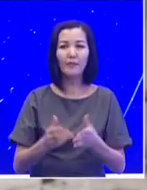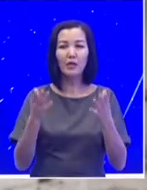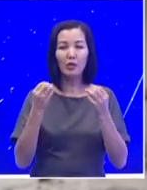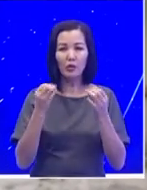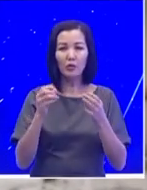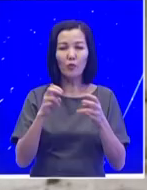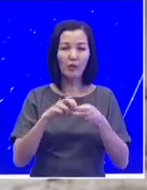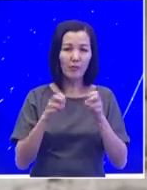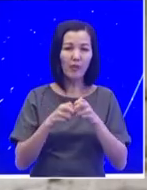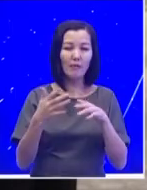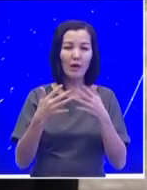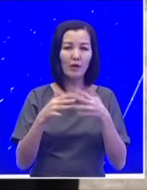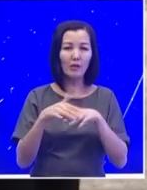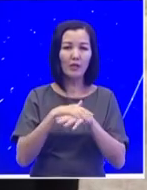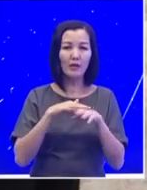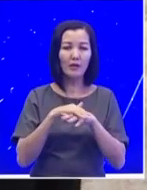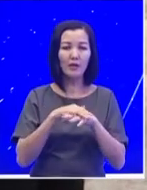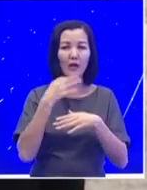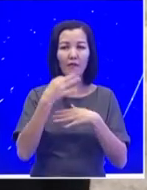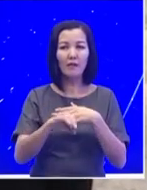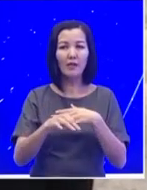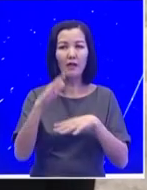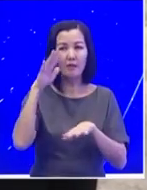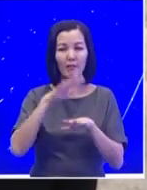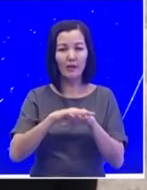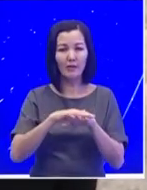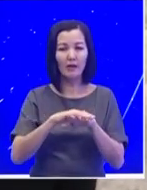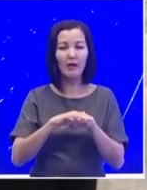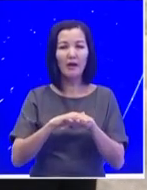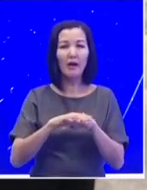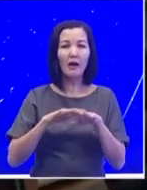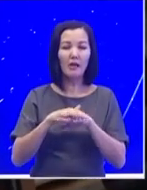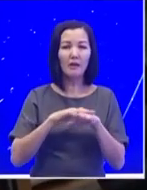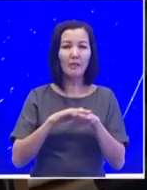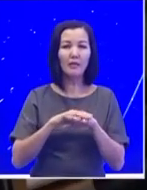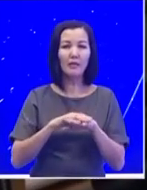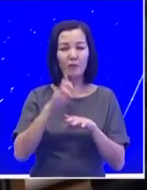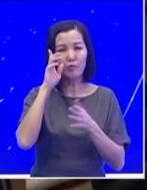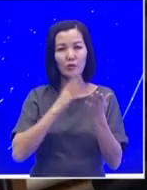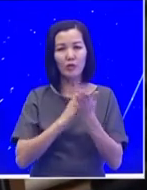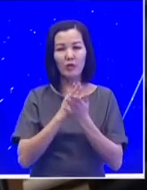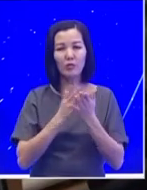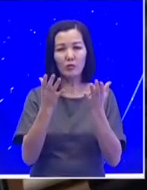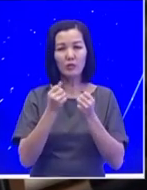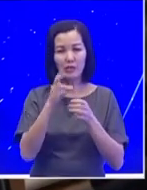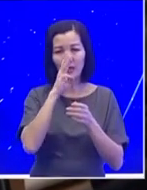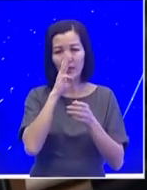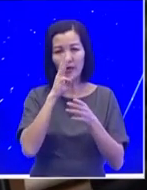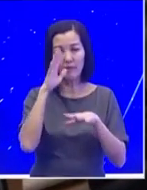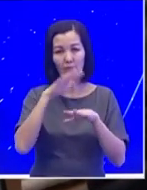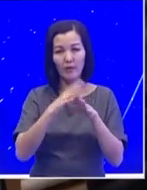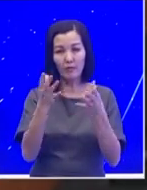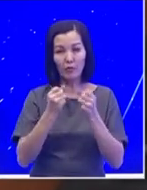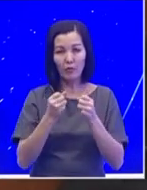наболевшая проблема сельчан – отсутствие филиала Халыкбанка. Около 4000 работников бюджетной сферы получают зарплату через этот банк.